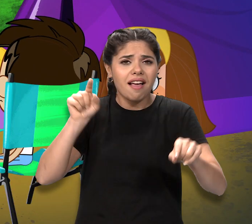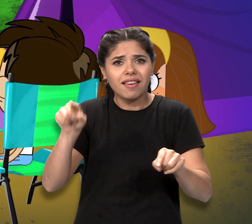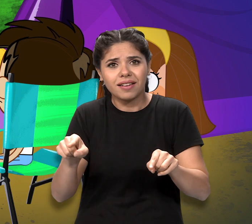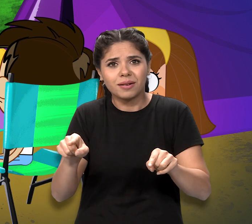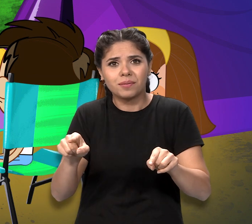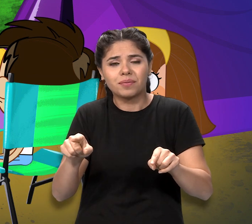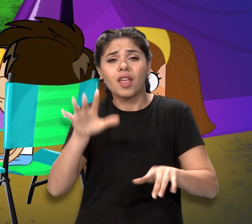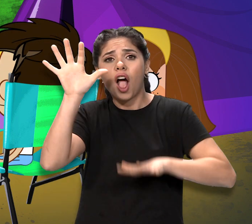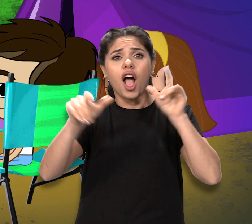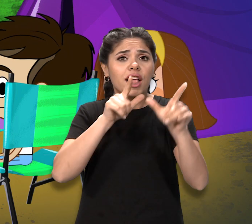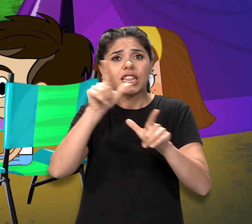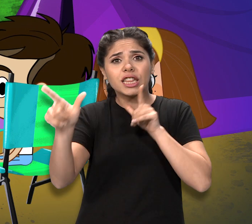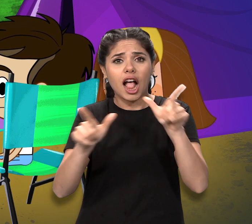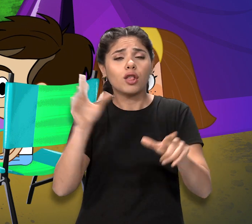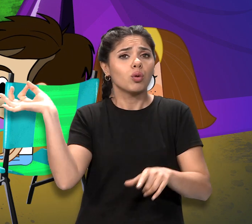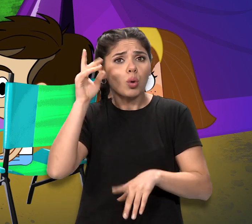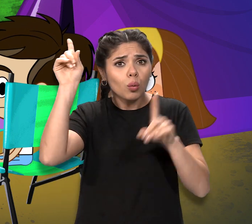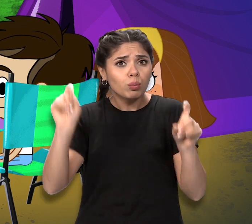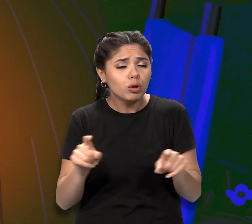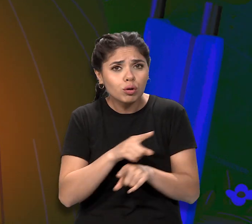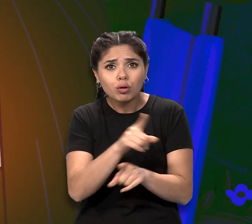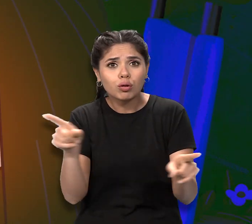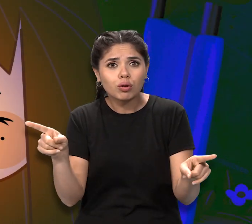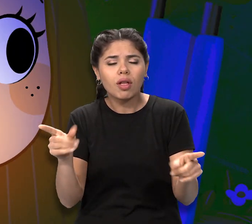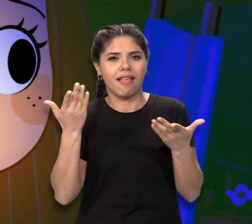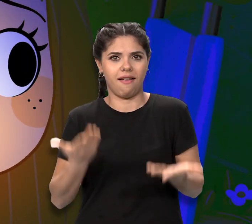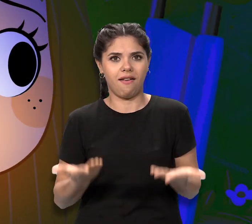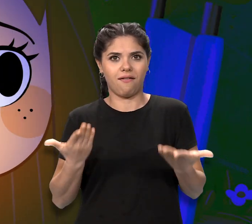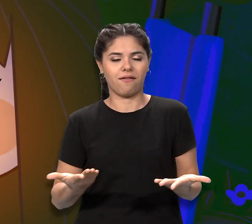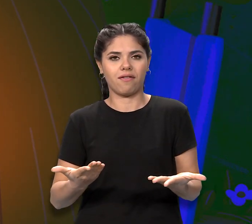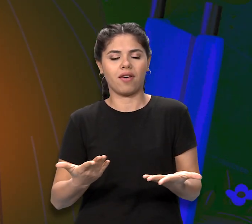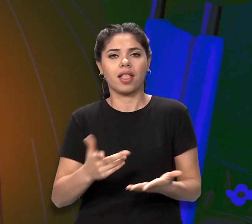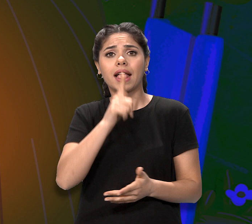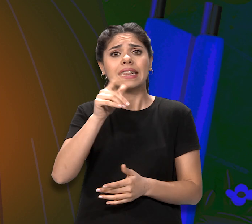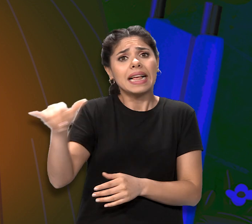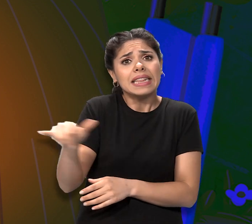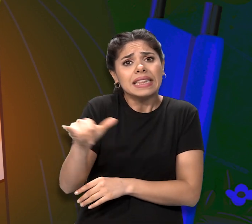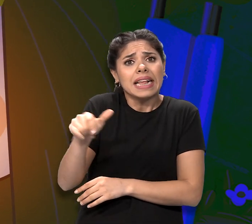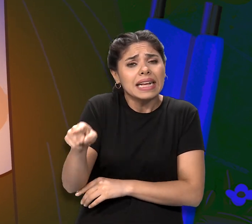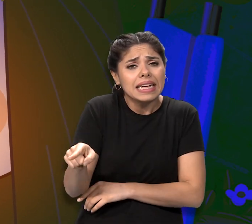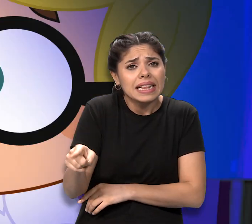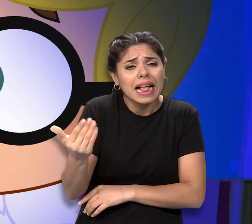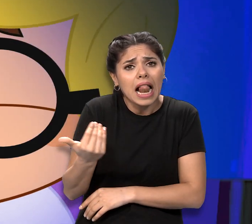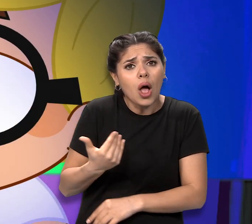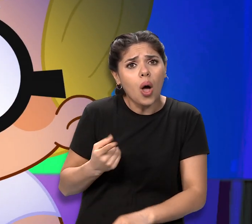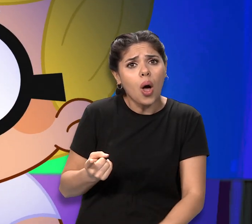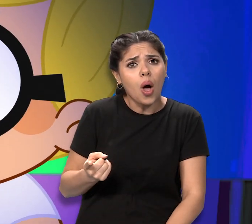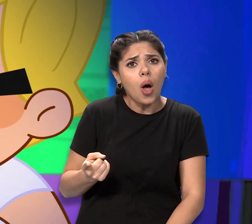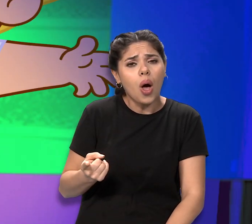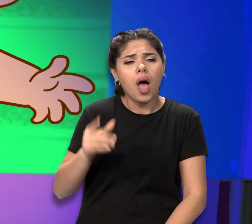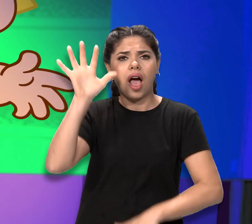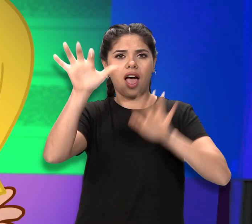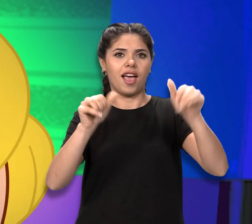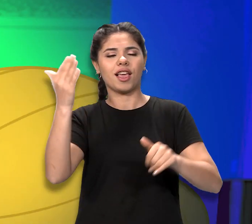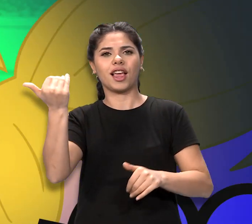açmış. Sesleri duyuyor musunuz? Evet, hem de çok yakından geliyor. Aa,